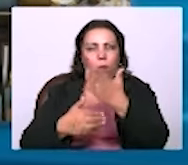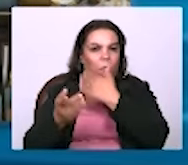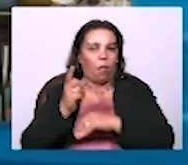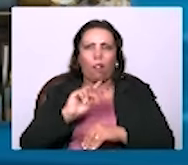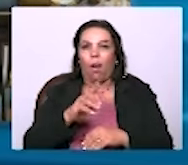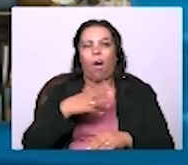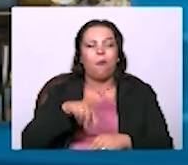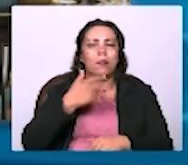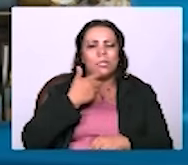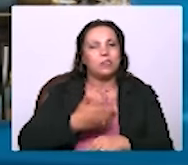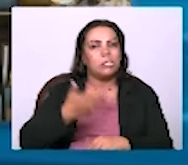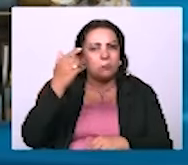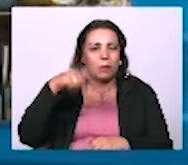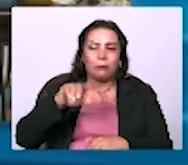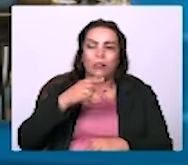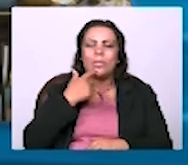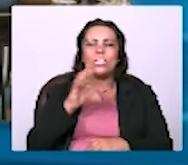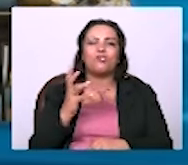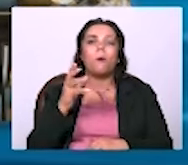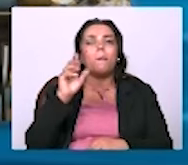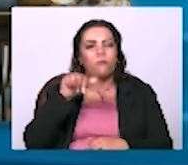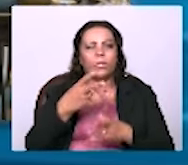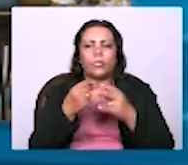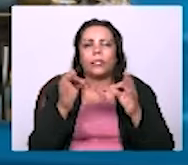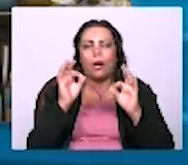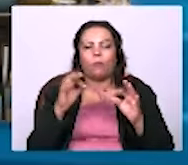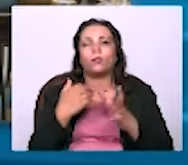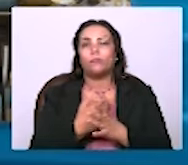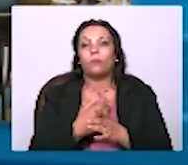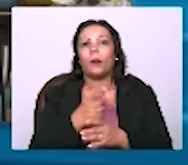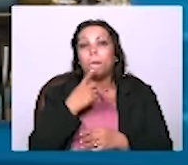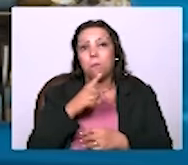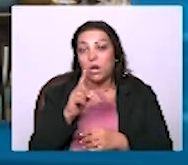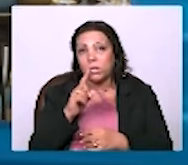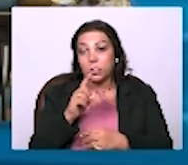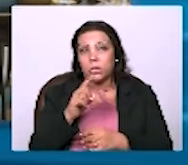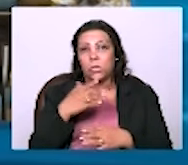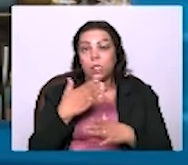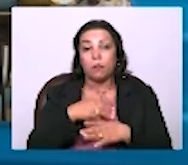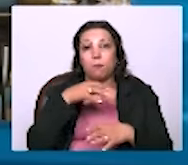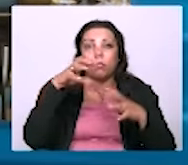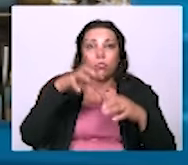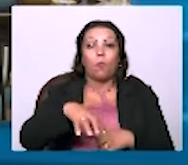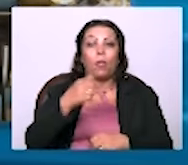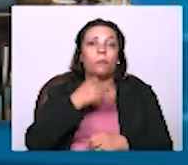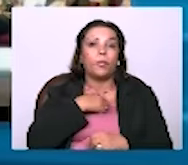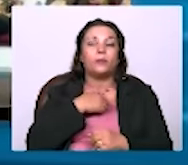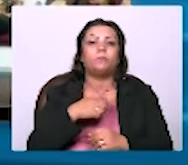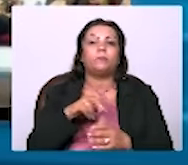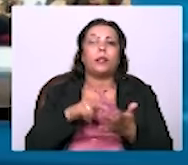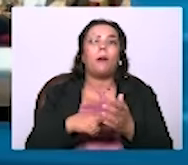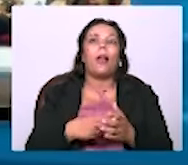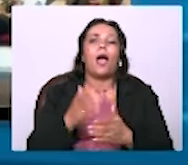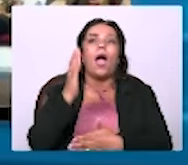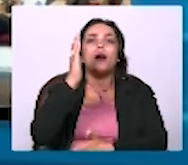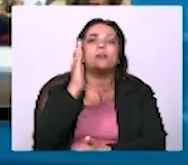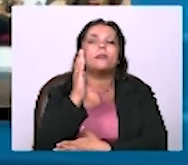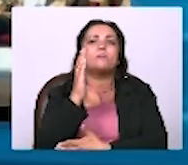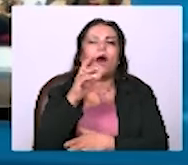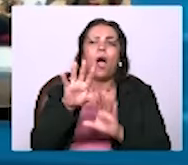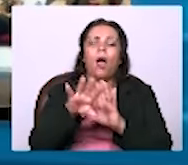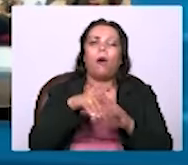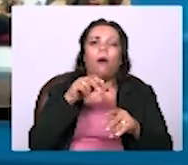من قبل باعداد كبيره ليست اعداد قليله ولكن يعني اذا كانت الدوله يعني اسست بعض الادوات